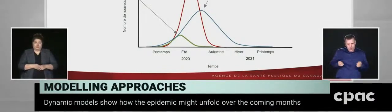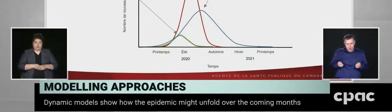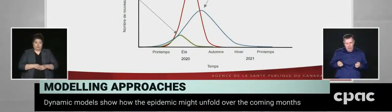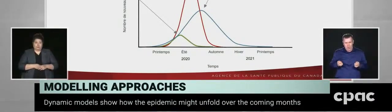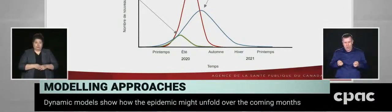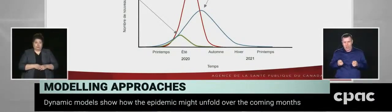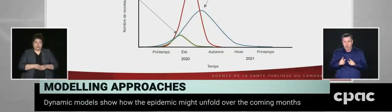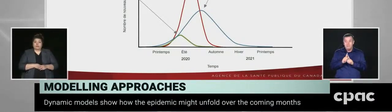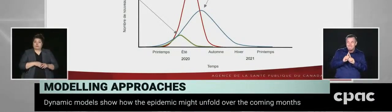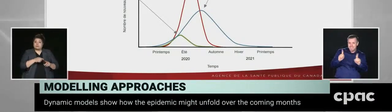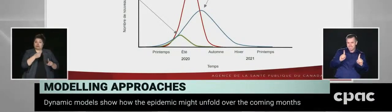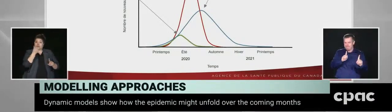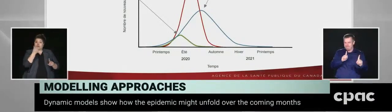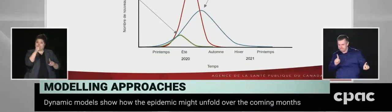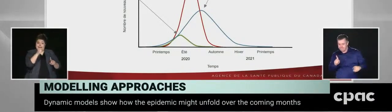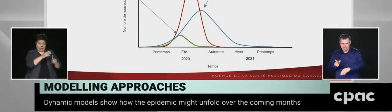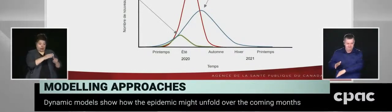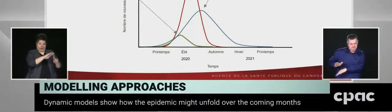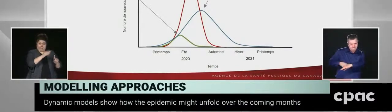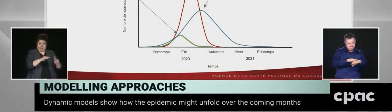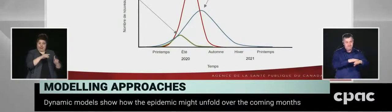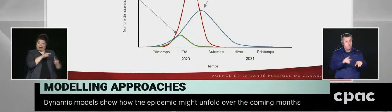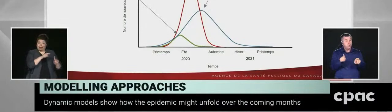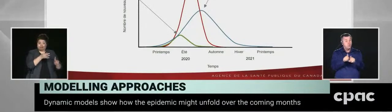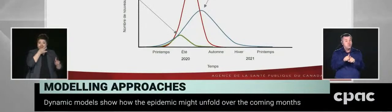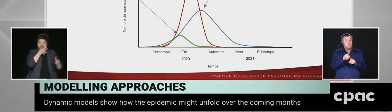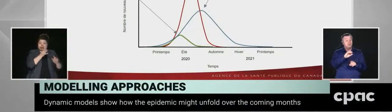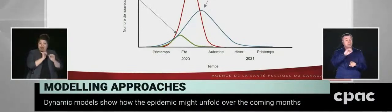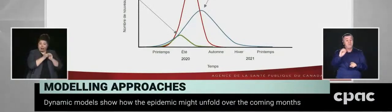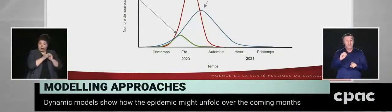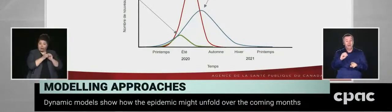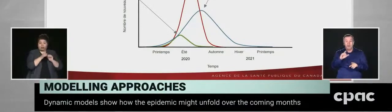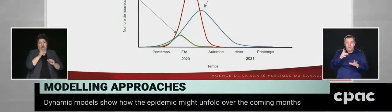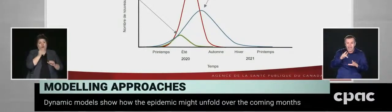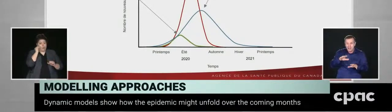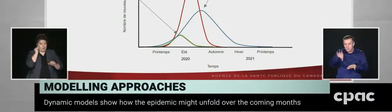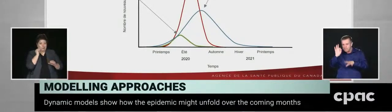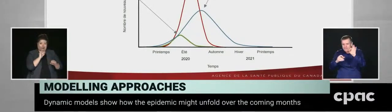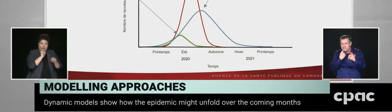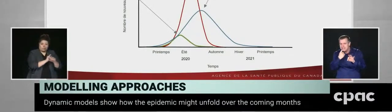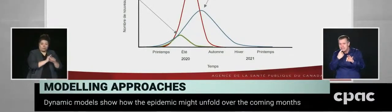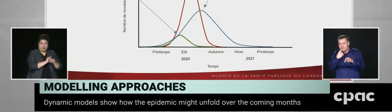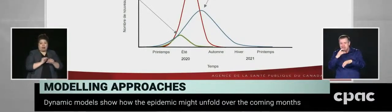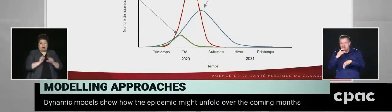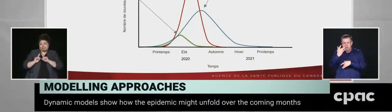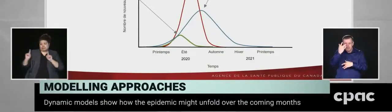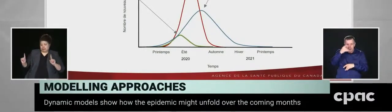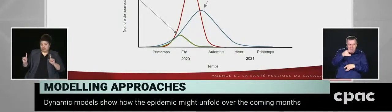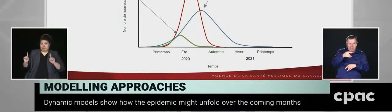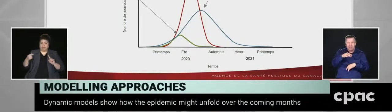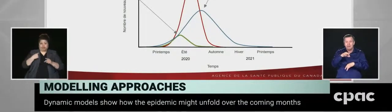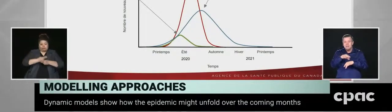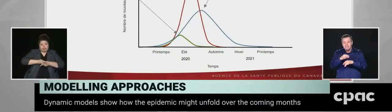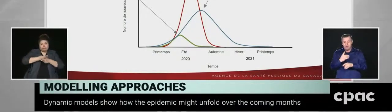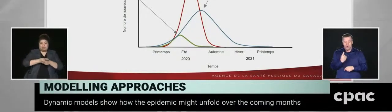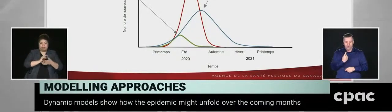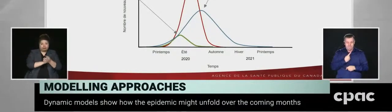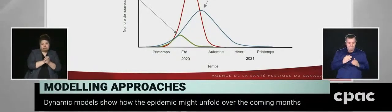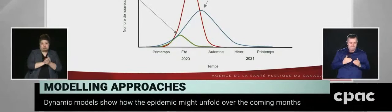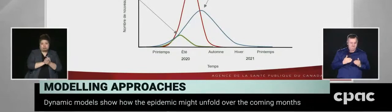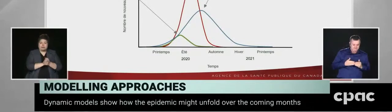en même temps un taux élevé de détection des cas d'auto-isolement, de contacts trouvés et de